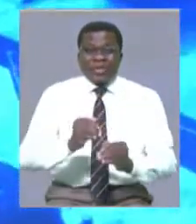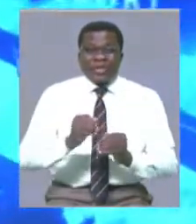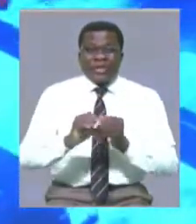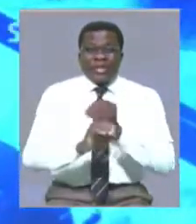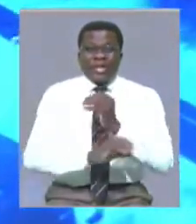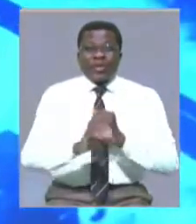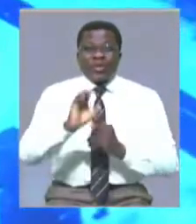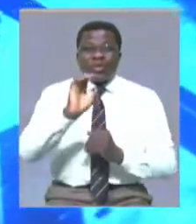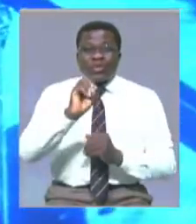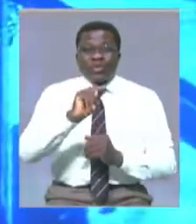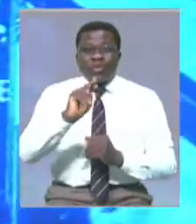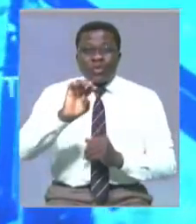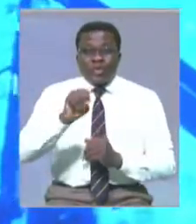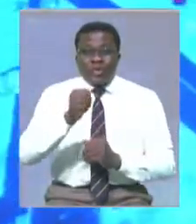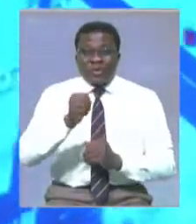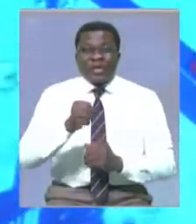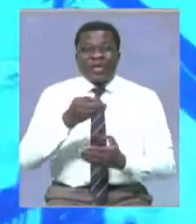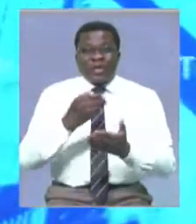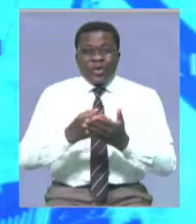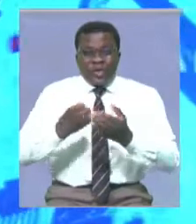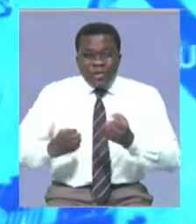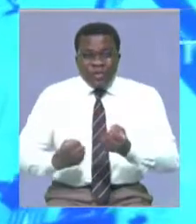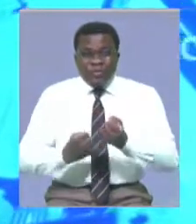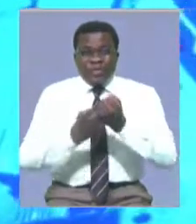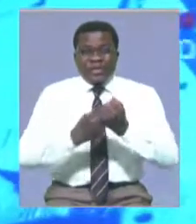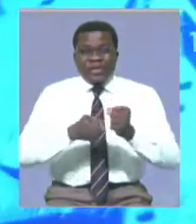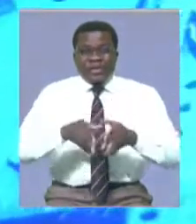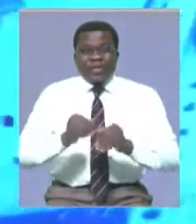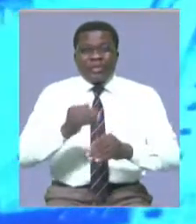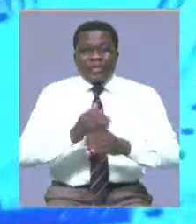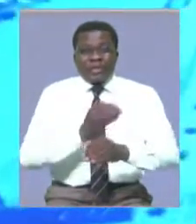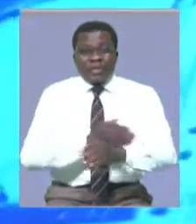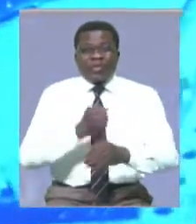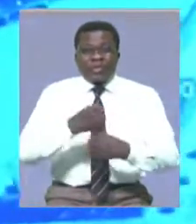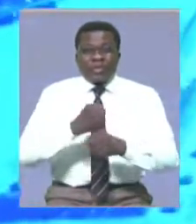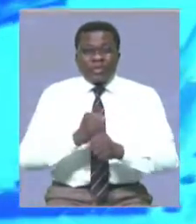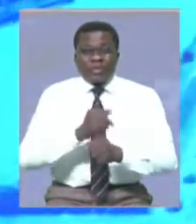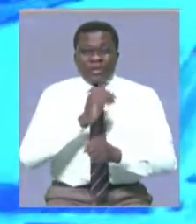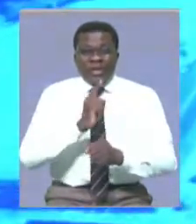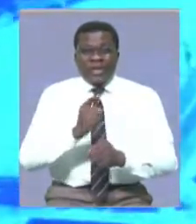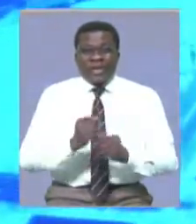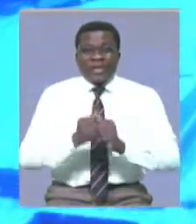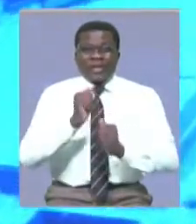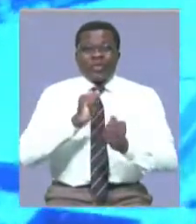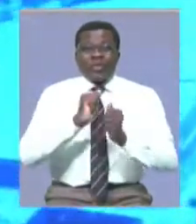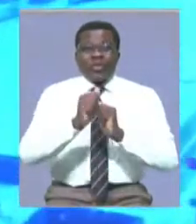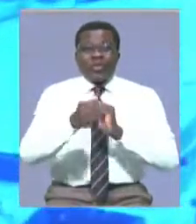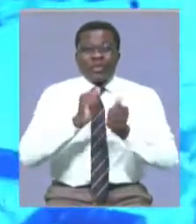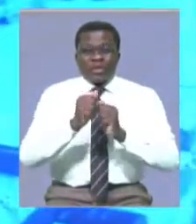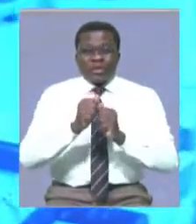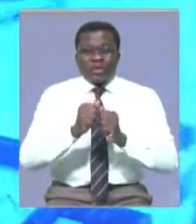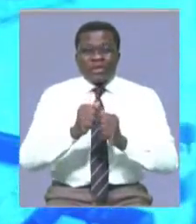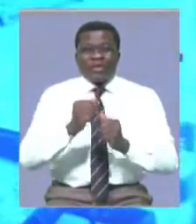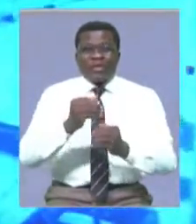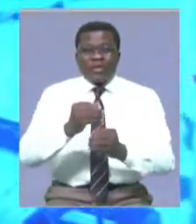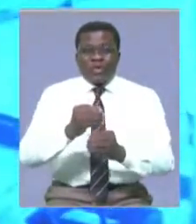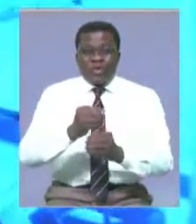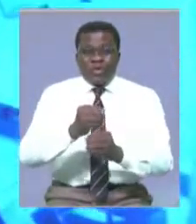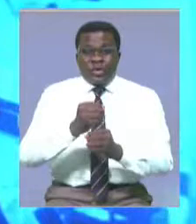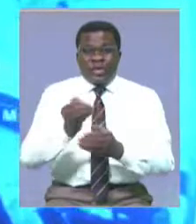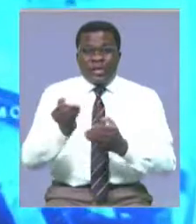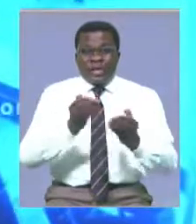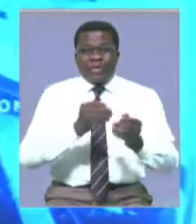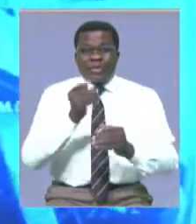Covet, un appui financier qui lui a permis d'accroître sa production et d'être plus compétitif. Apollinaire Mousseau apporte